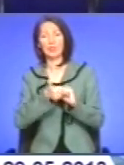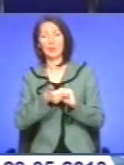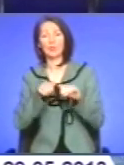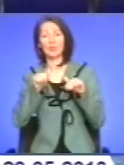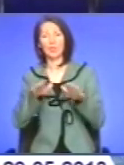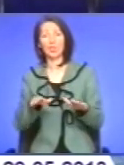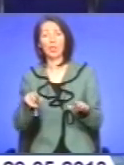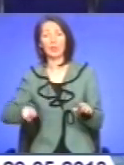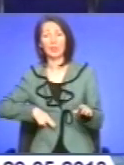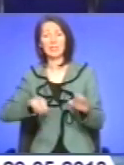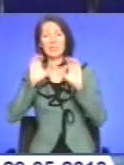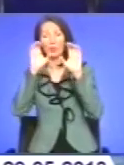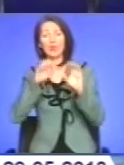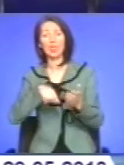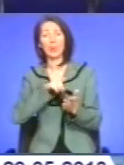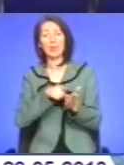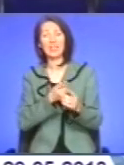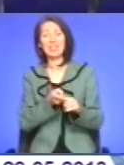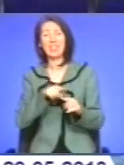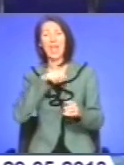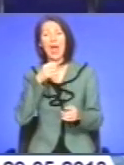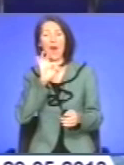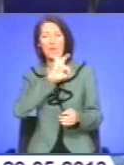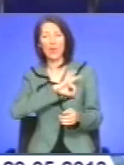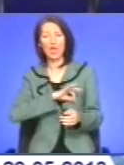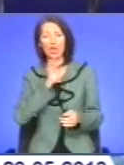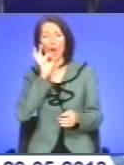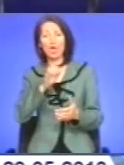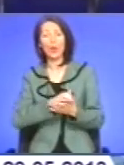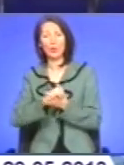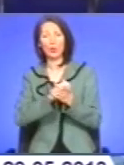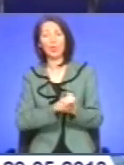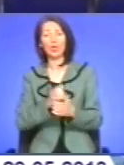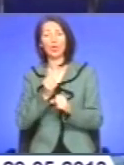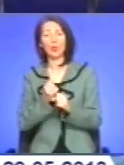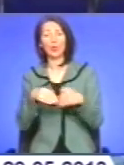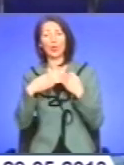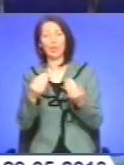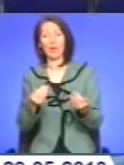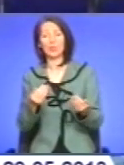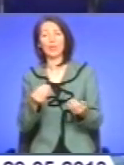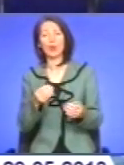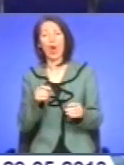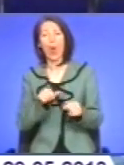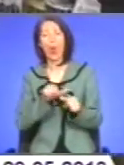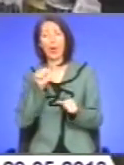питань. Це видно, перш за все, кажуть в Асоціації роботодавців Півдня окремим представникам опозиції.